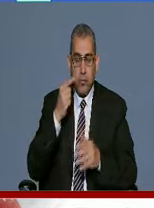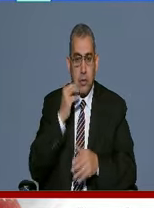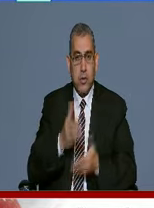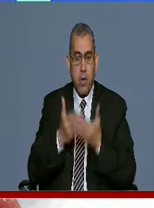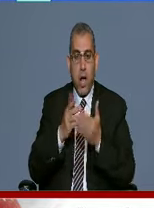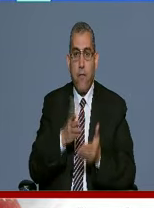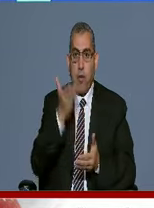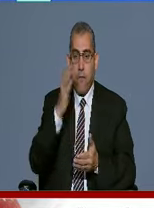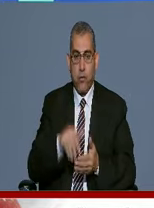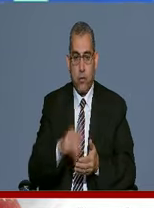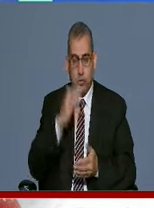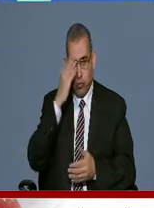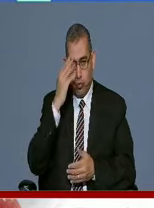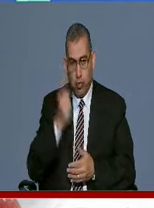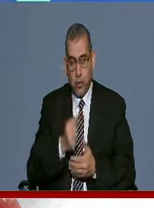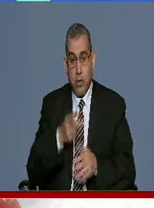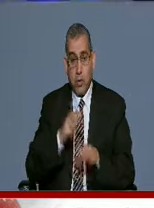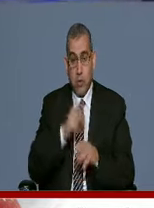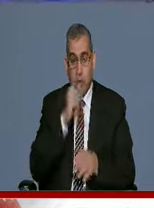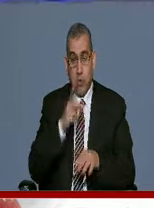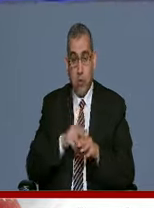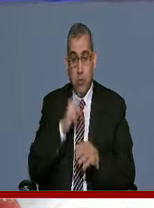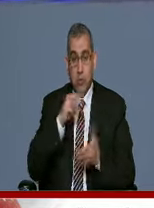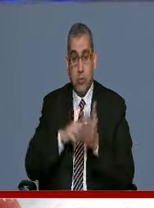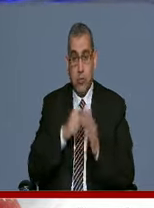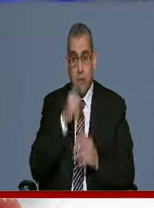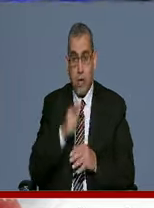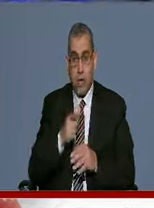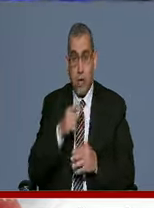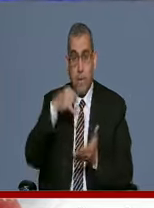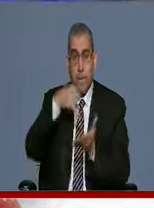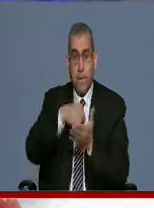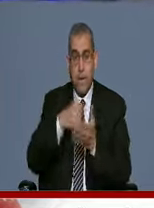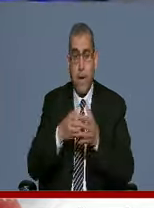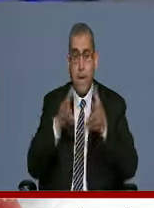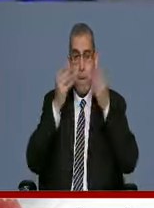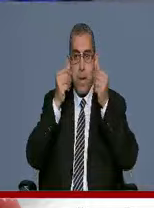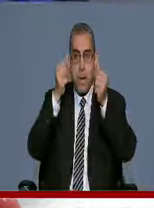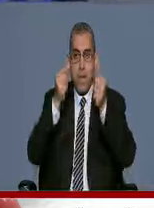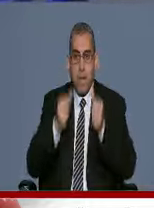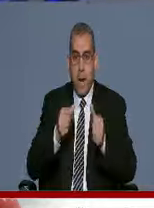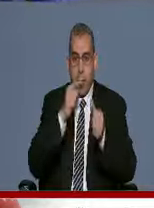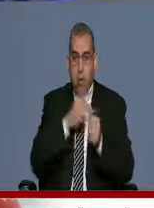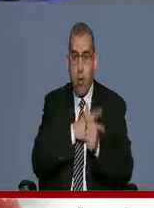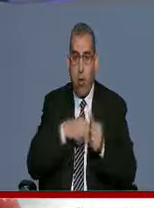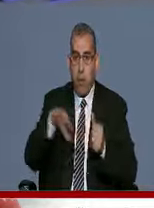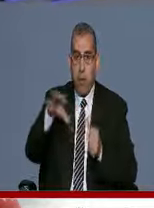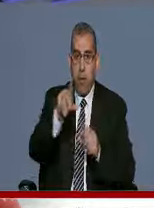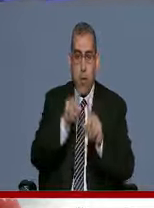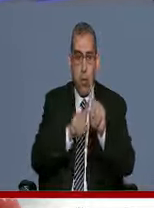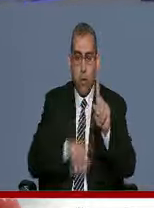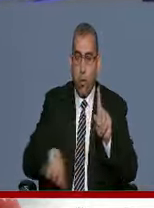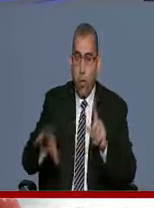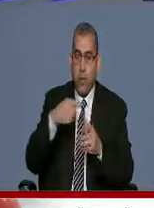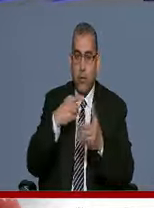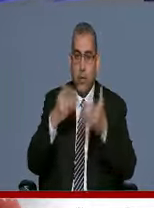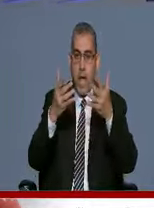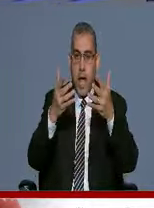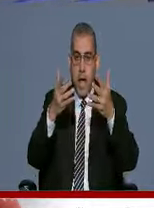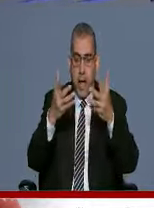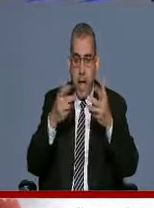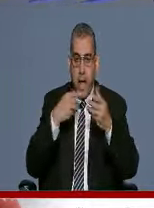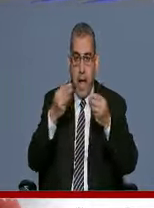فندم. كمان يا فندم نقدر نربط مراكز البيانات في كل الجهات الحكوميه والوزارات بمركز الحوسبه